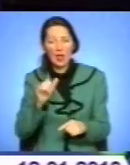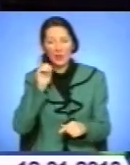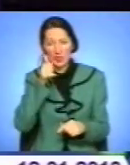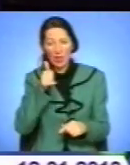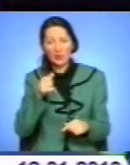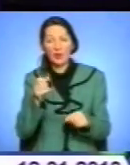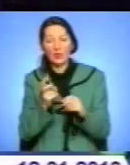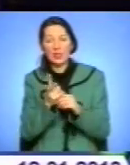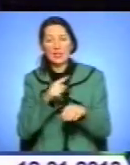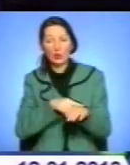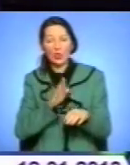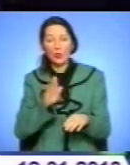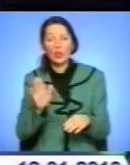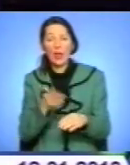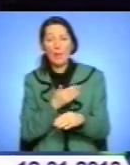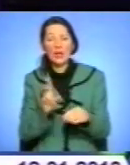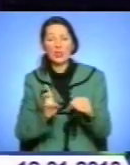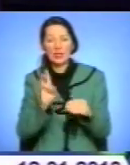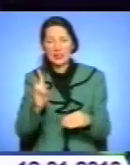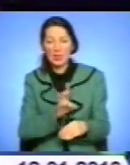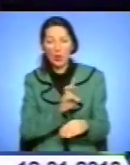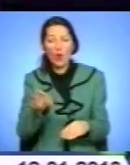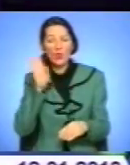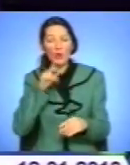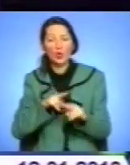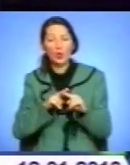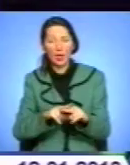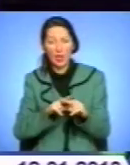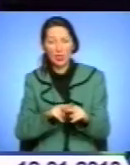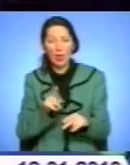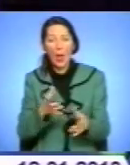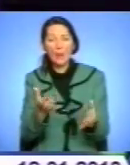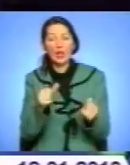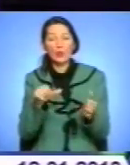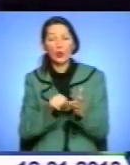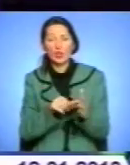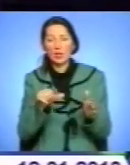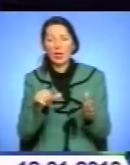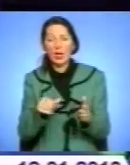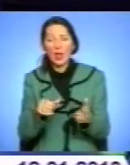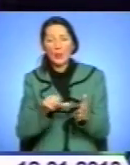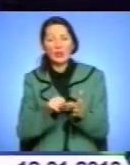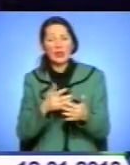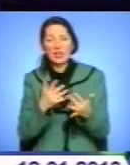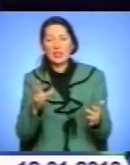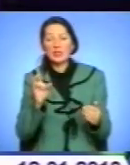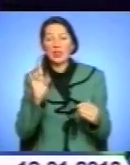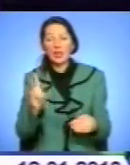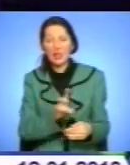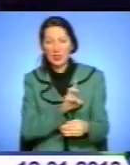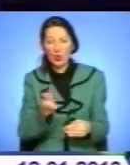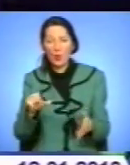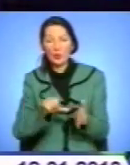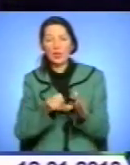міжконфесійне водосвяття. У ньому візьмуть участь представники різних єпархіальних управлінь, представники влади області, громадськості.